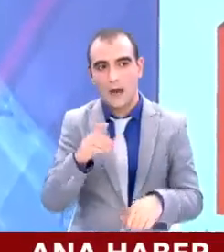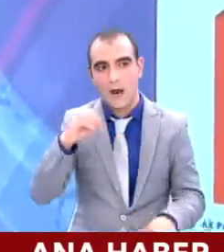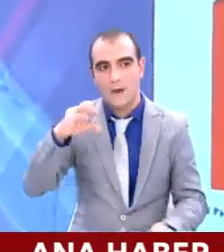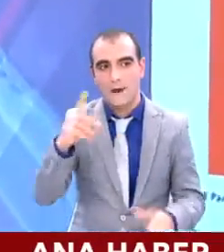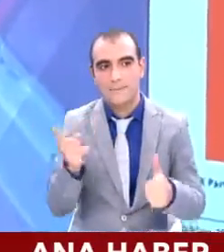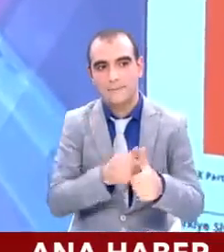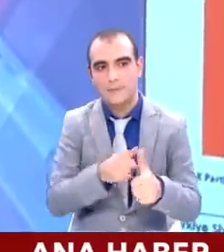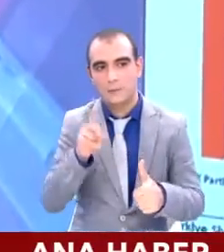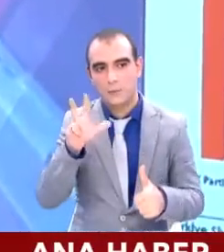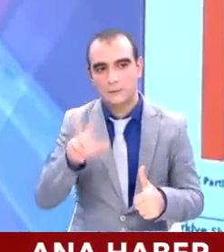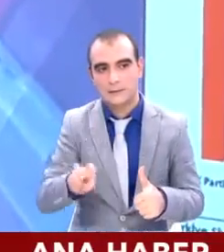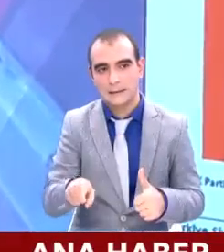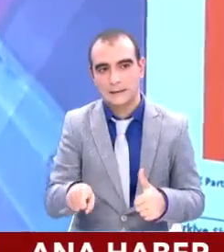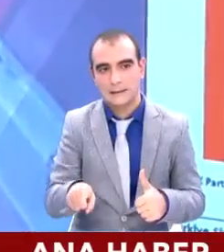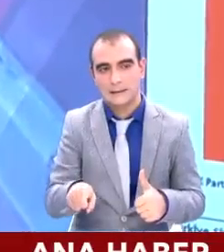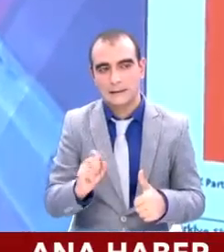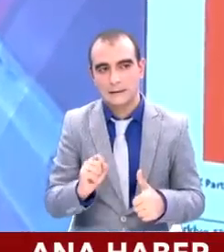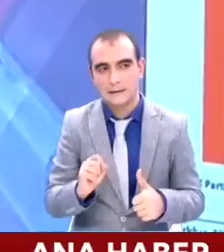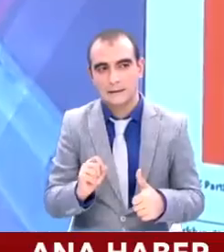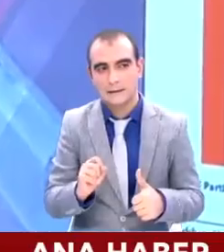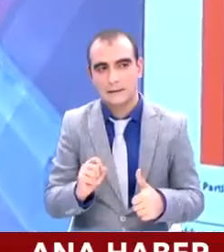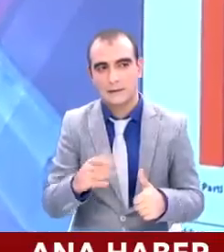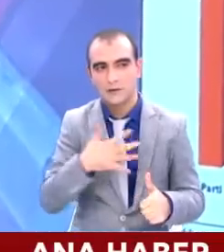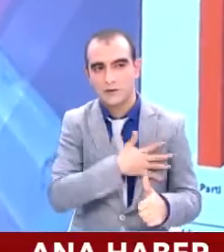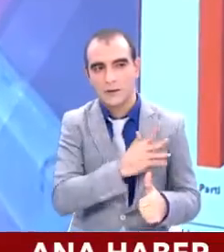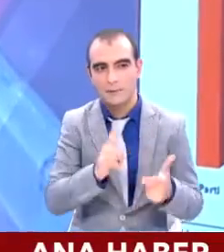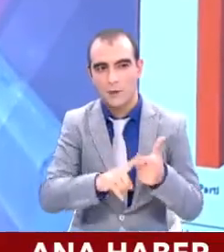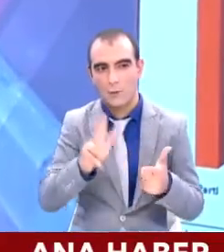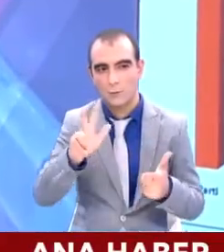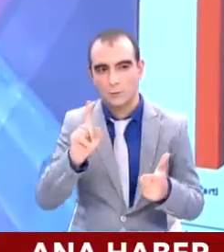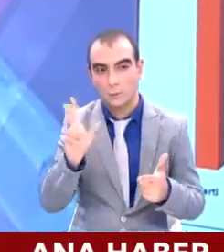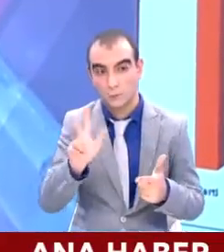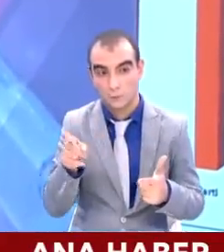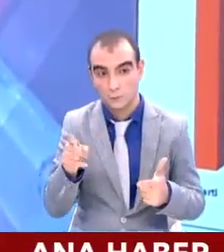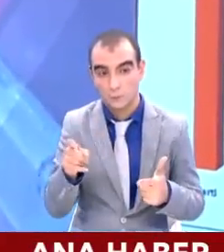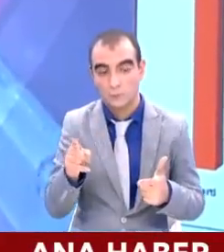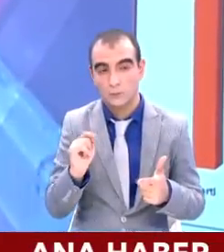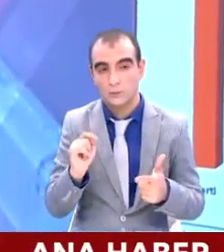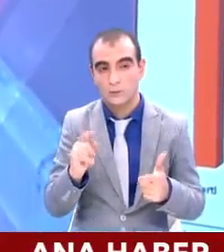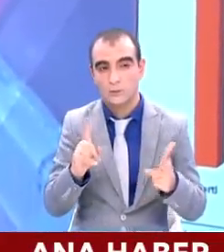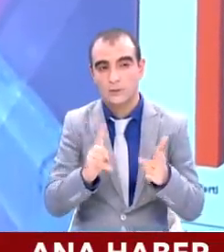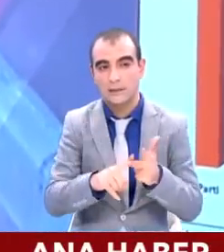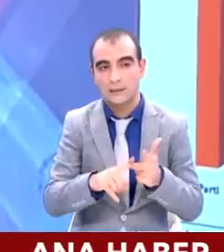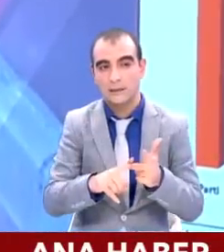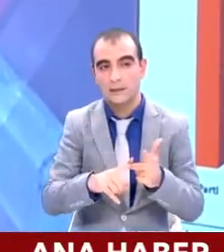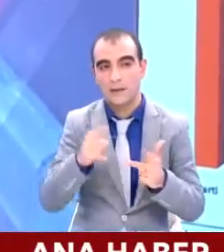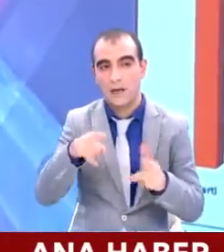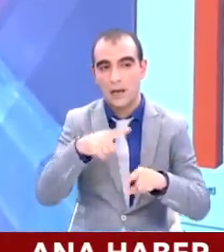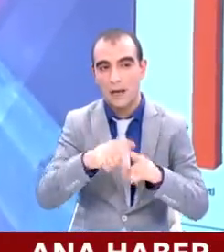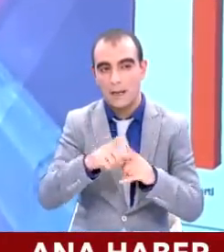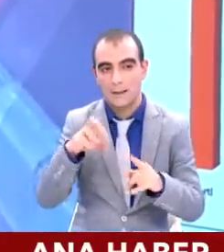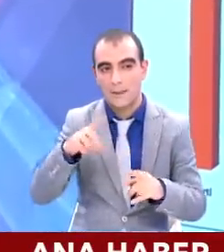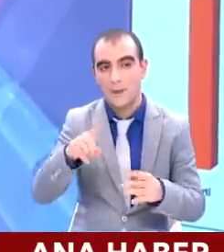AK Parti 1 salı %8.6 yani partilere göre dağıldı Cumhuriyet Halk Partisi %30,1 ile 2 yeşil soğan Parti 3